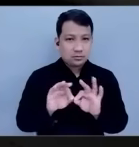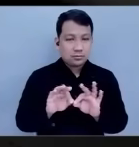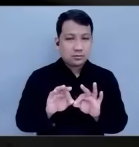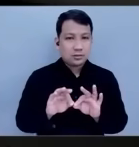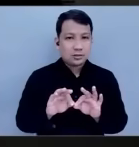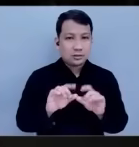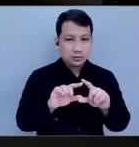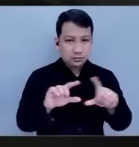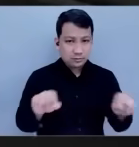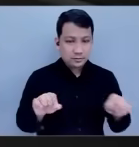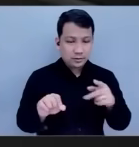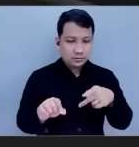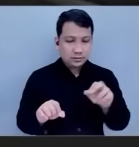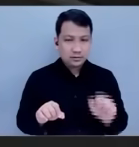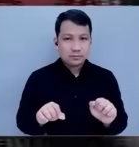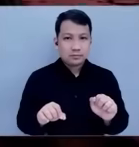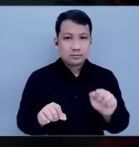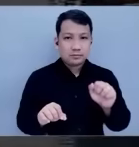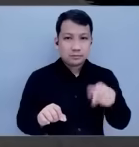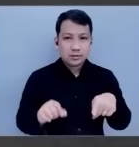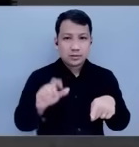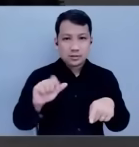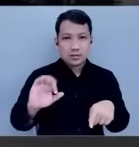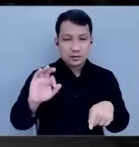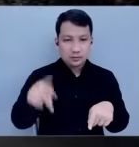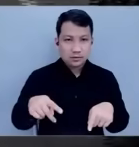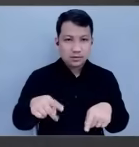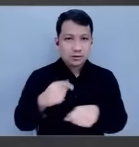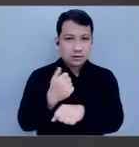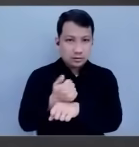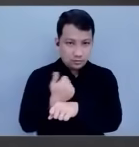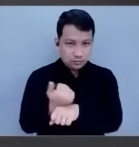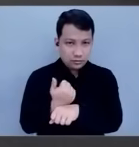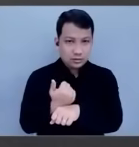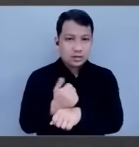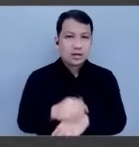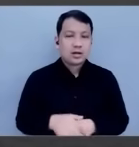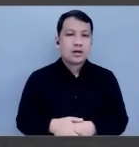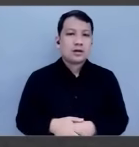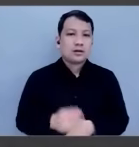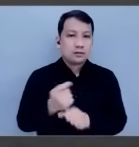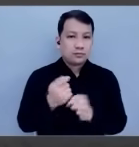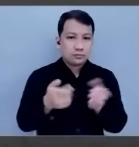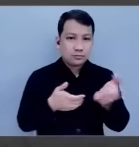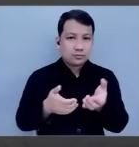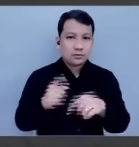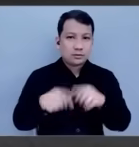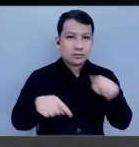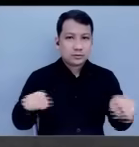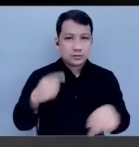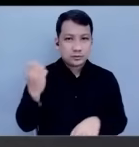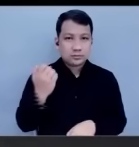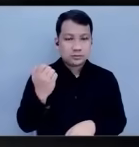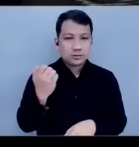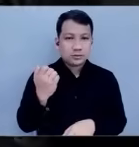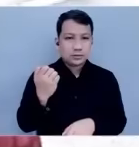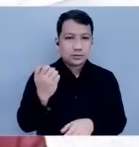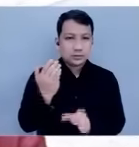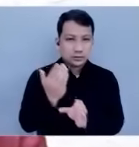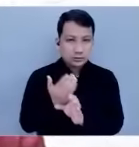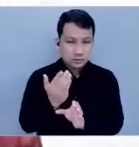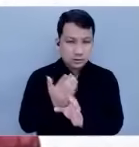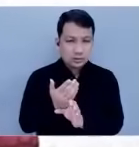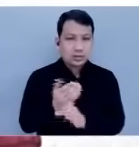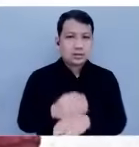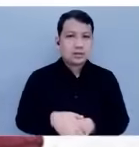ng PNP at EFP, pati ambulansya, truck ng bumbero at iba pang emergency vehicle. Marami kasi